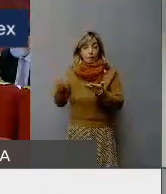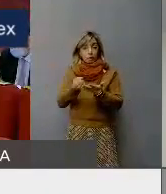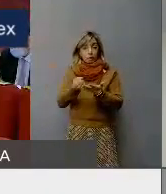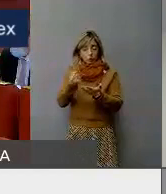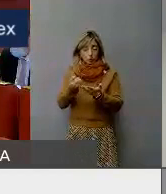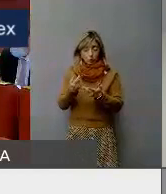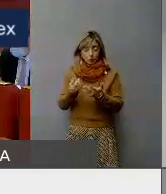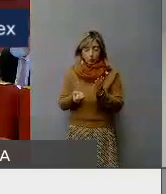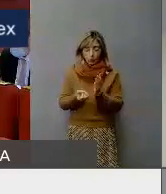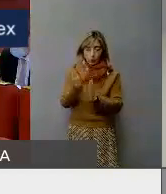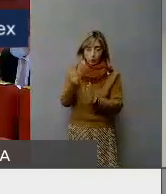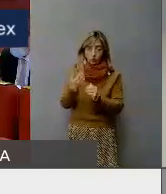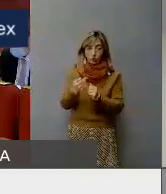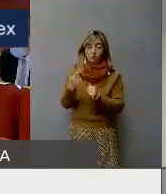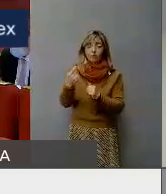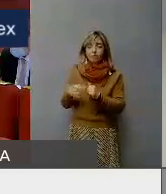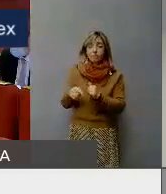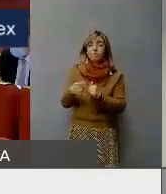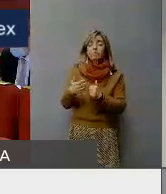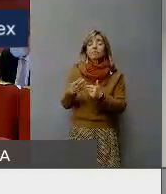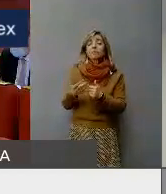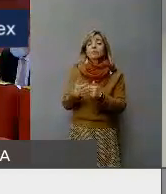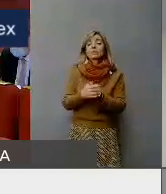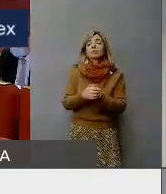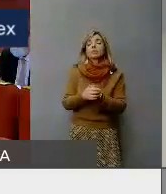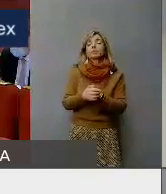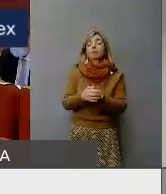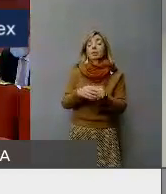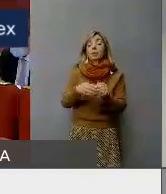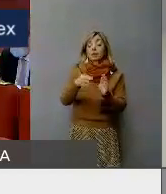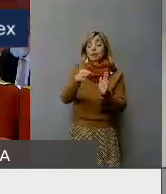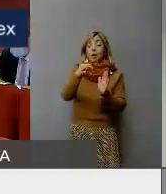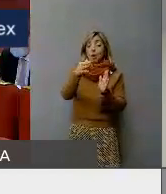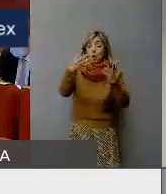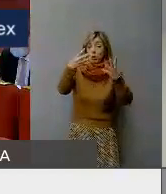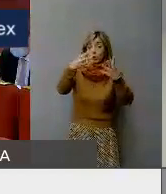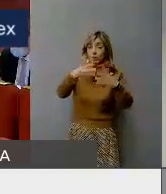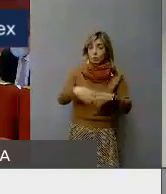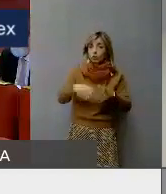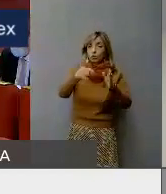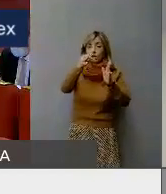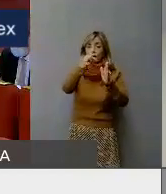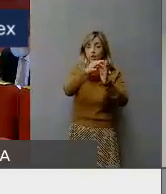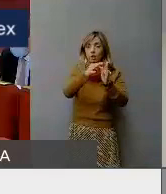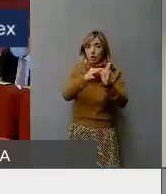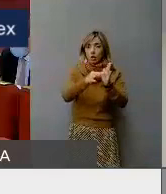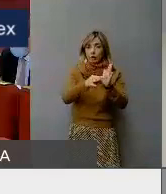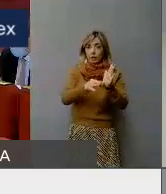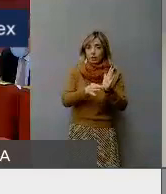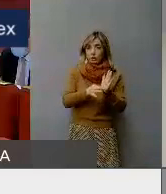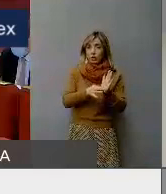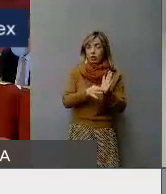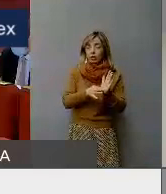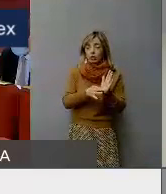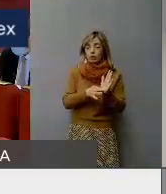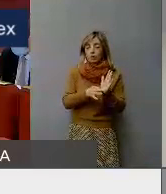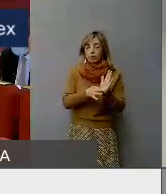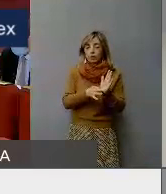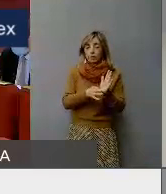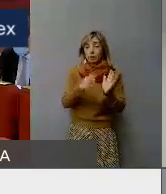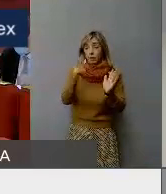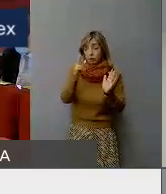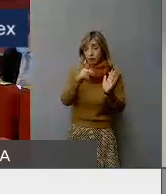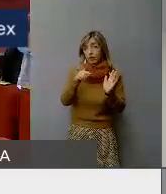così regolamentazione perché questo è un tasto politico però mettere sul regolamento